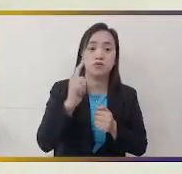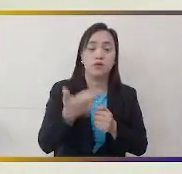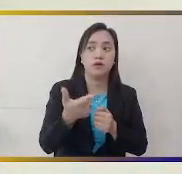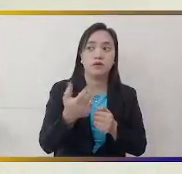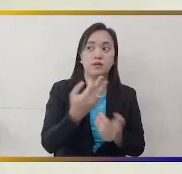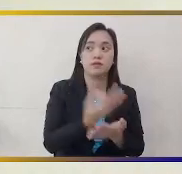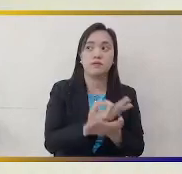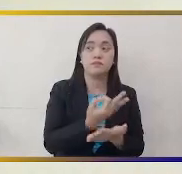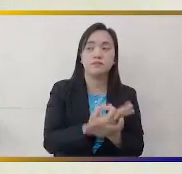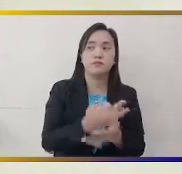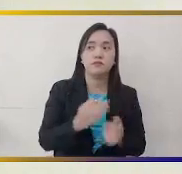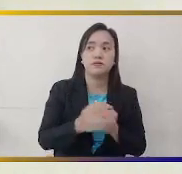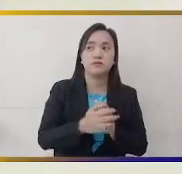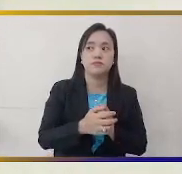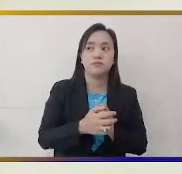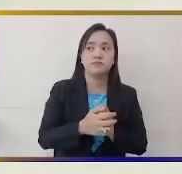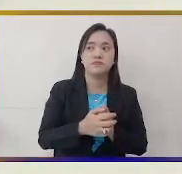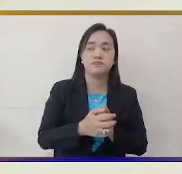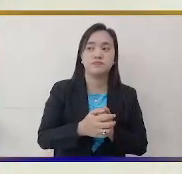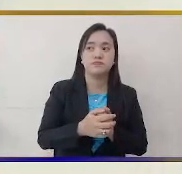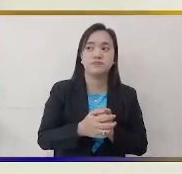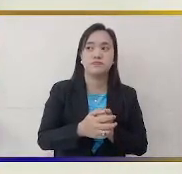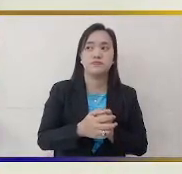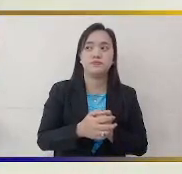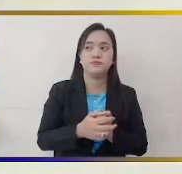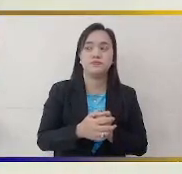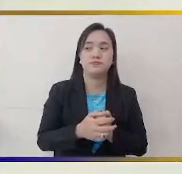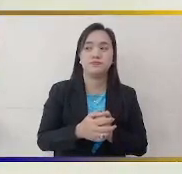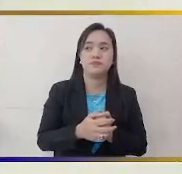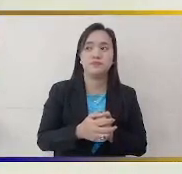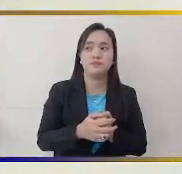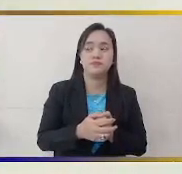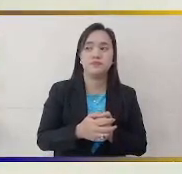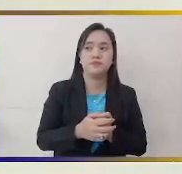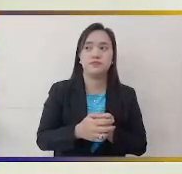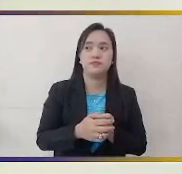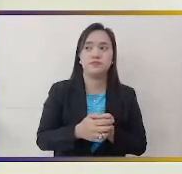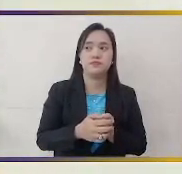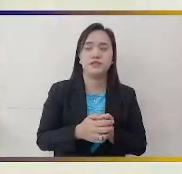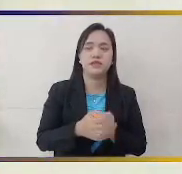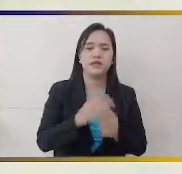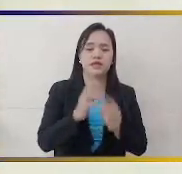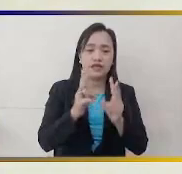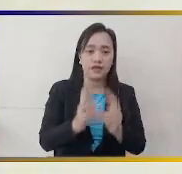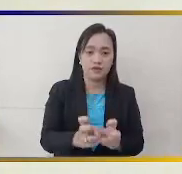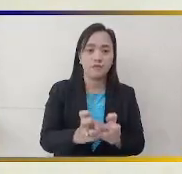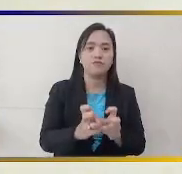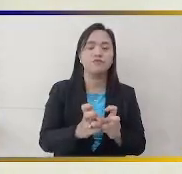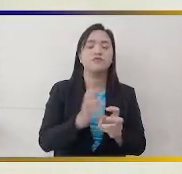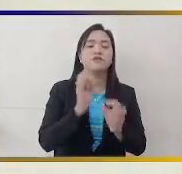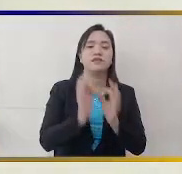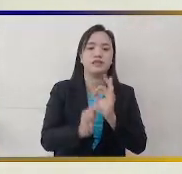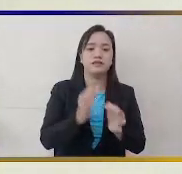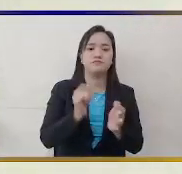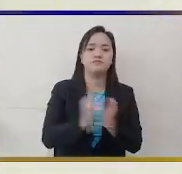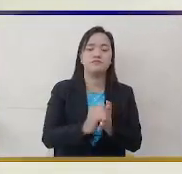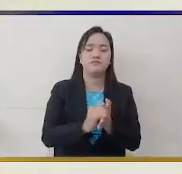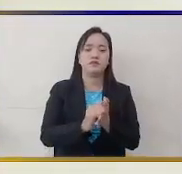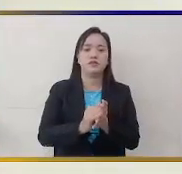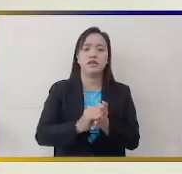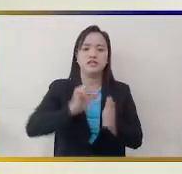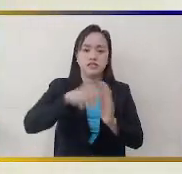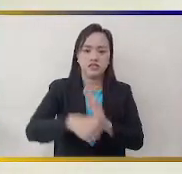ca pati pa ba naman yan mga kapatid kung kung sa maliit na bagay ay hindi kayo natutuwa sa